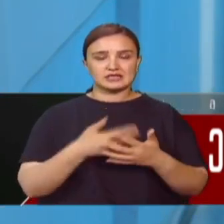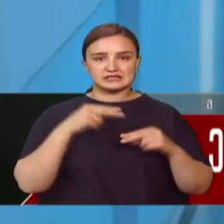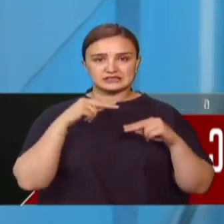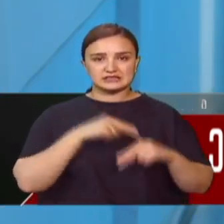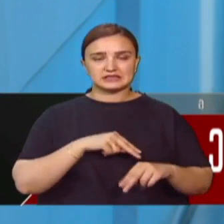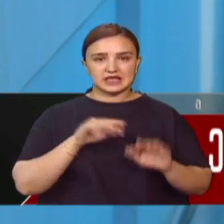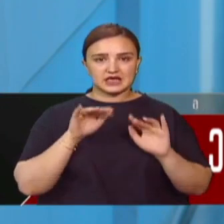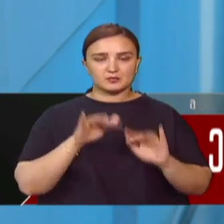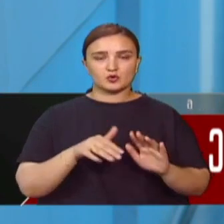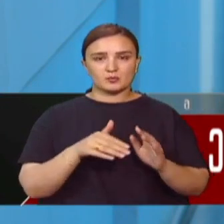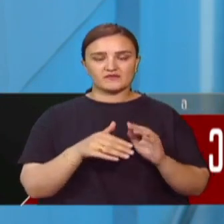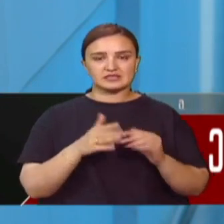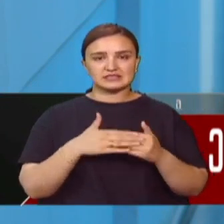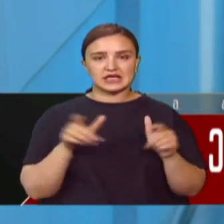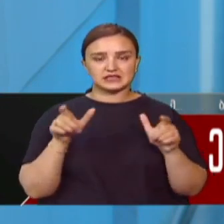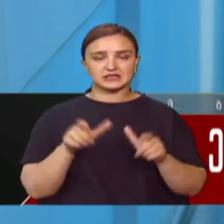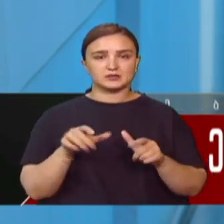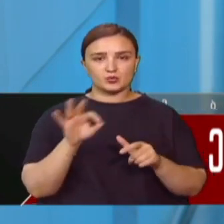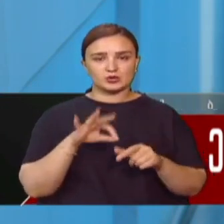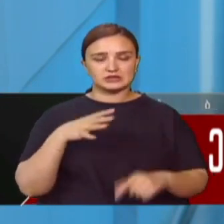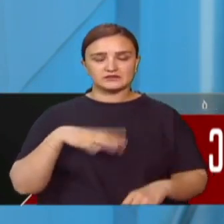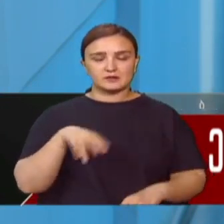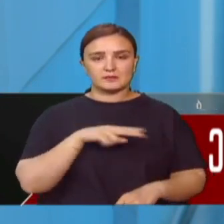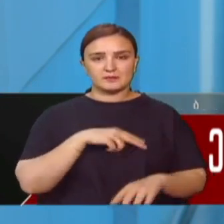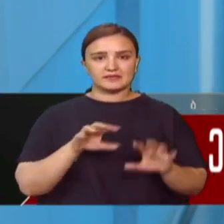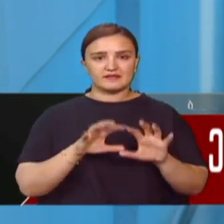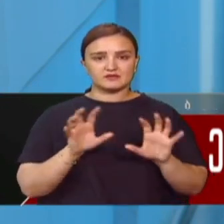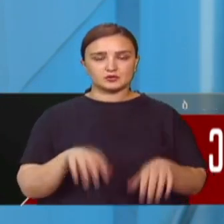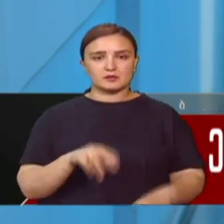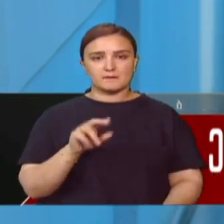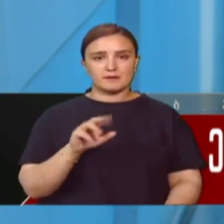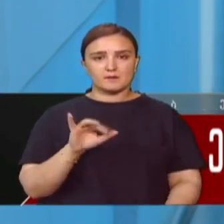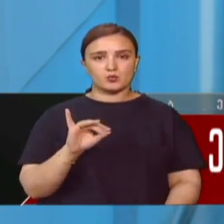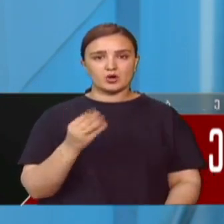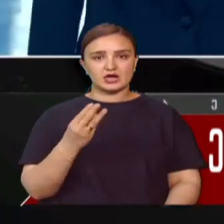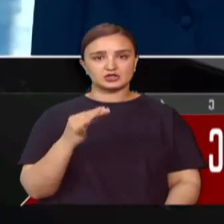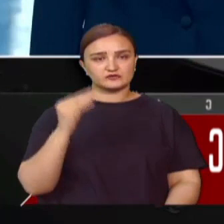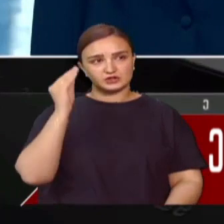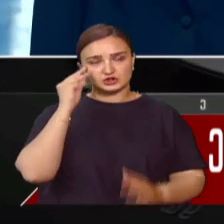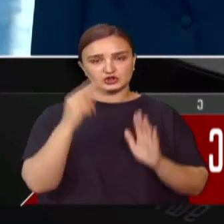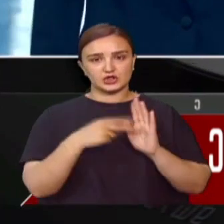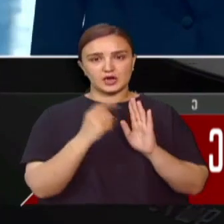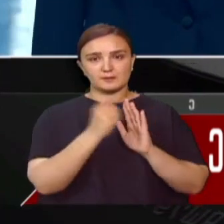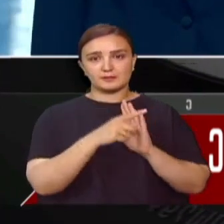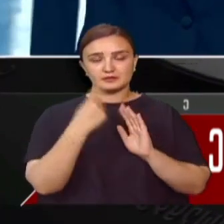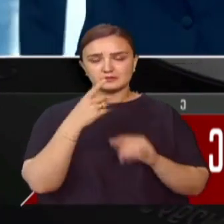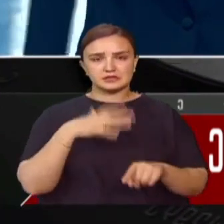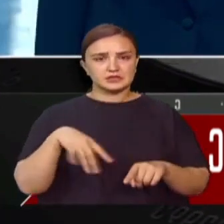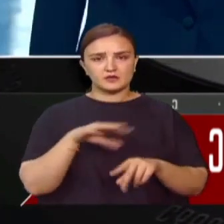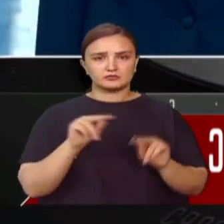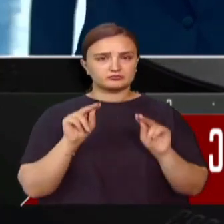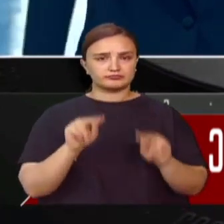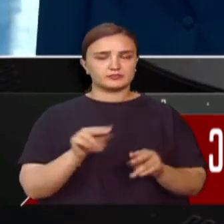სანქციების შესრულების კუთხით დღეს შეაფასა საქართველოს პარლამენტის თავმჯდომარემ შალვა პაპუაშვილმა. მან აღნიშნა, რომ საქართველო პირნათლად